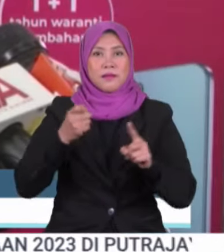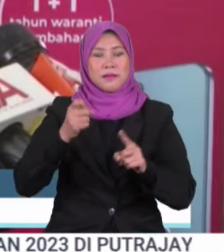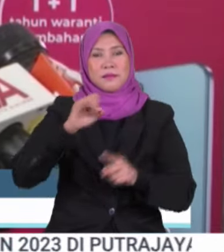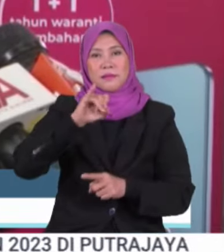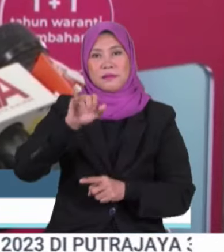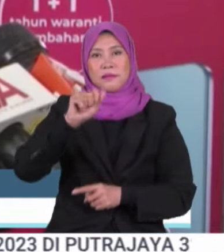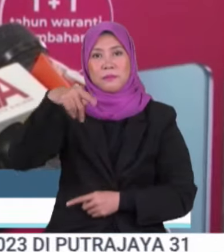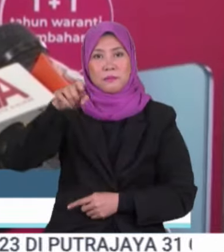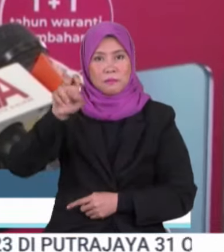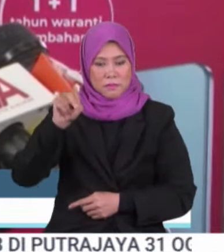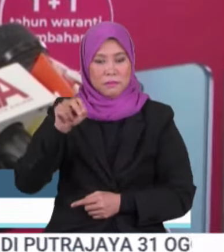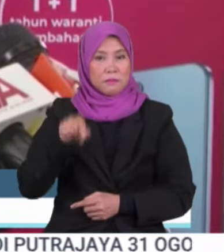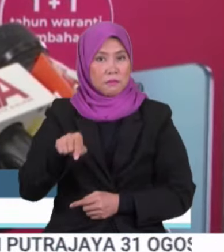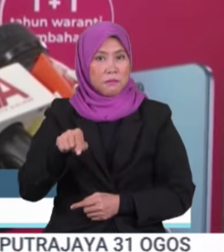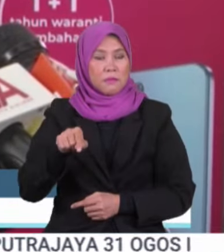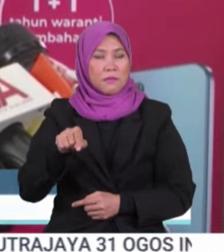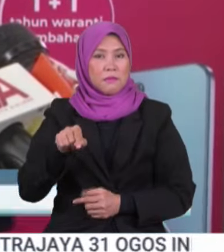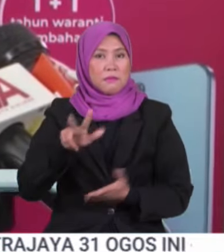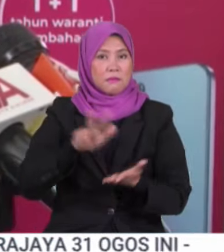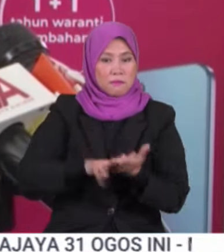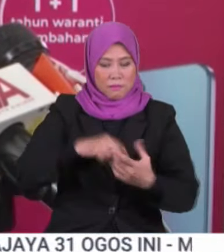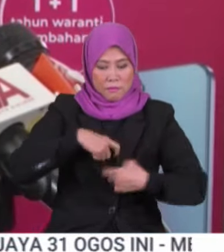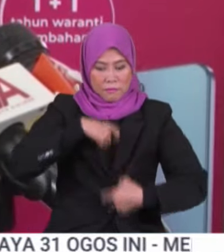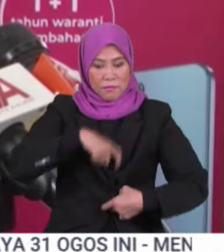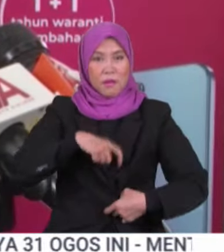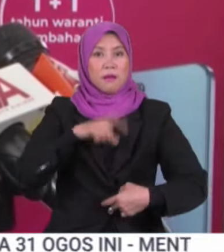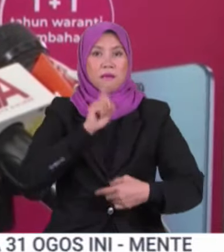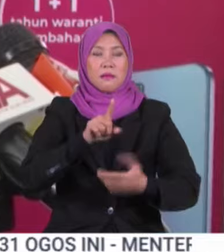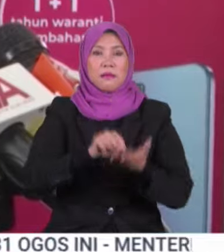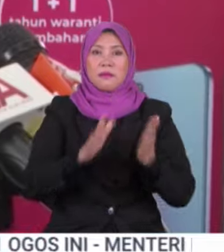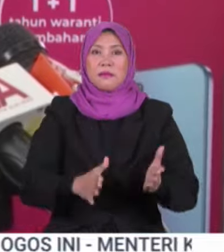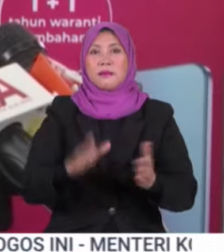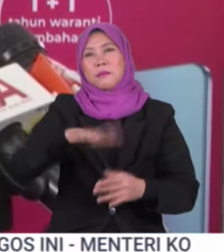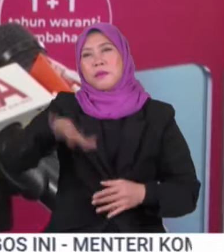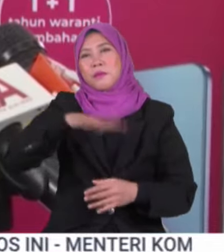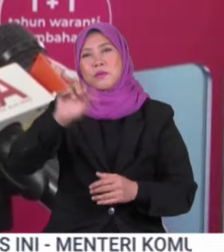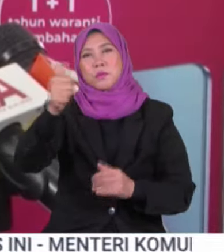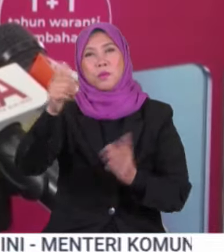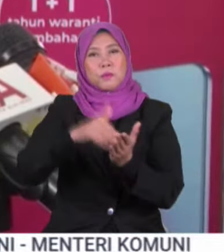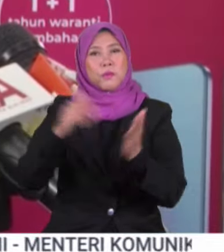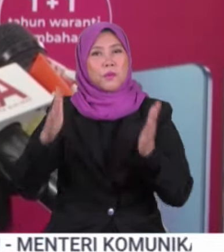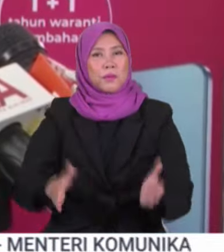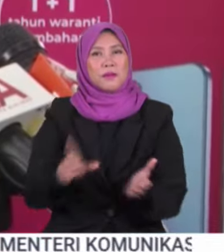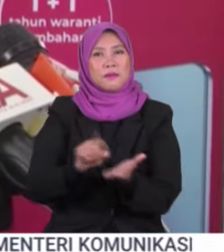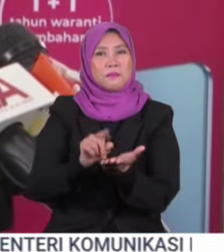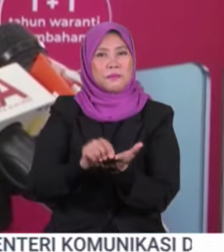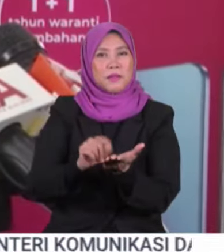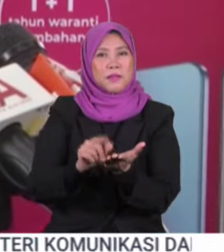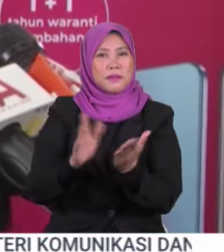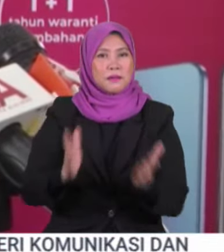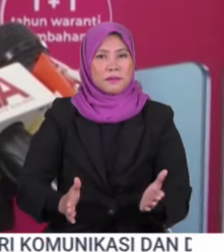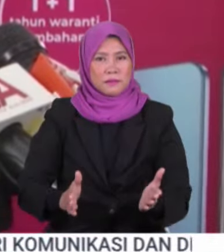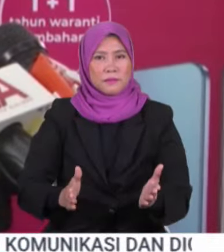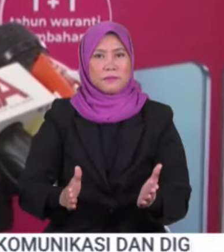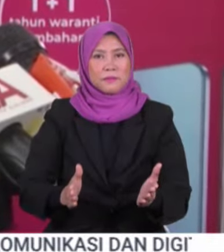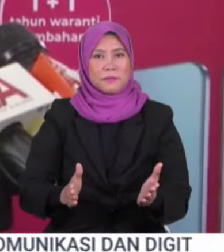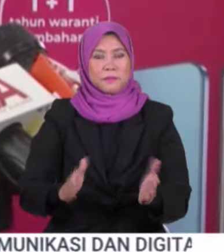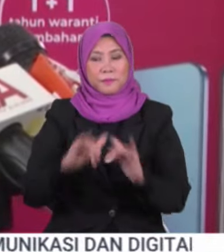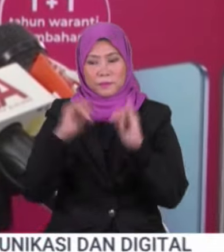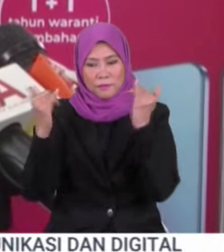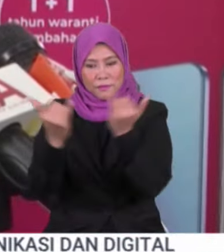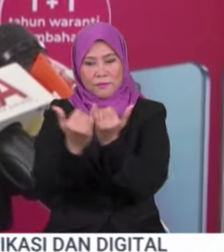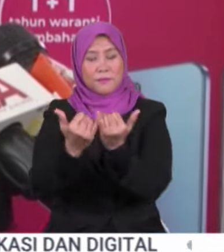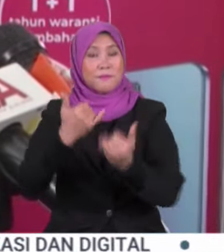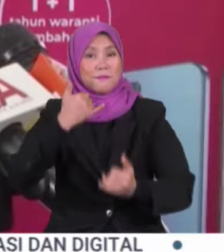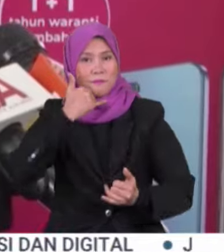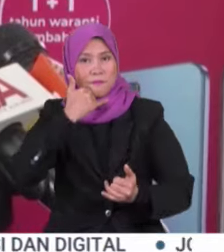Malaysia. Maka untuk lebih kurang 10,000 orang pengamal media ini,